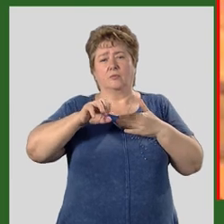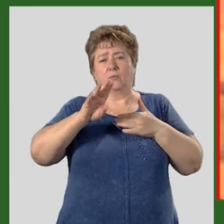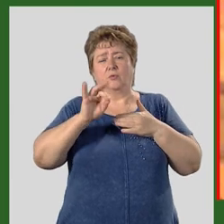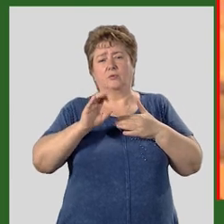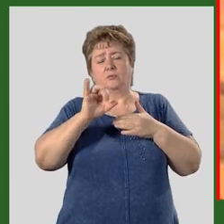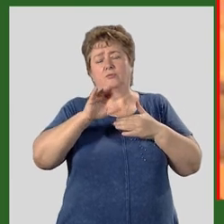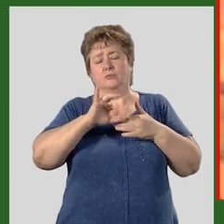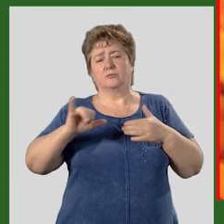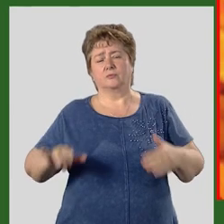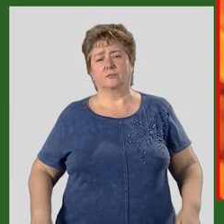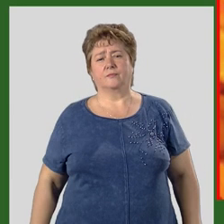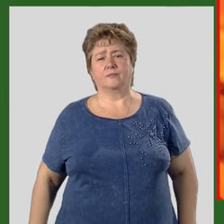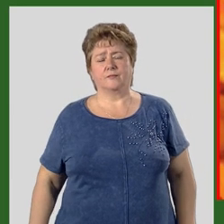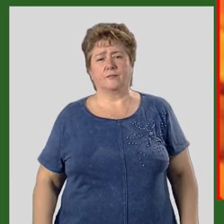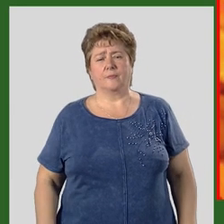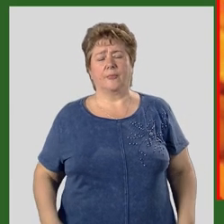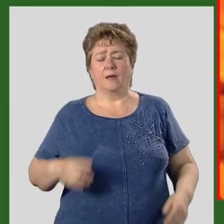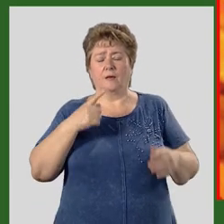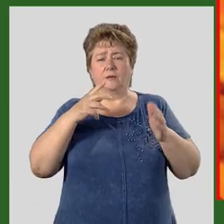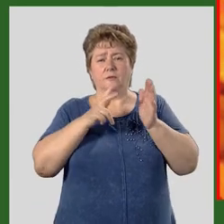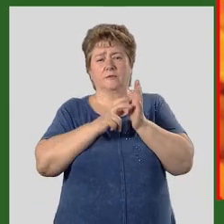Мур-Усу. В